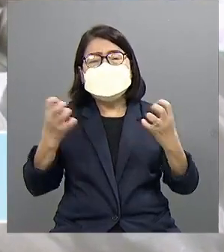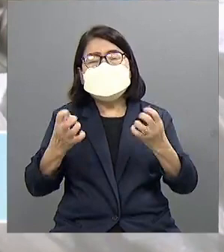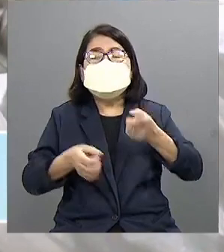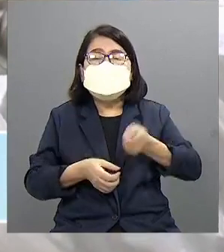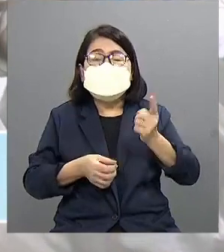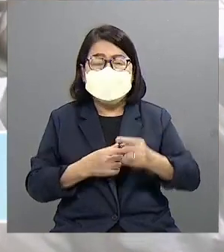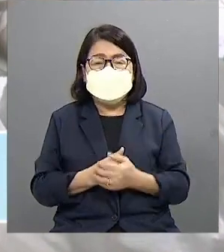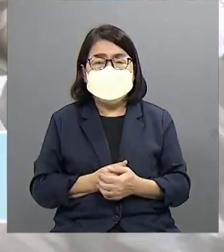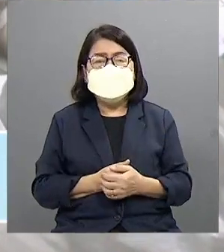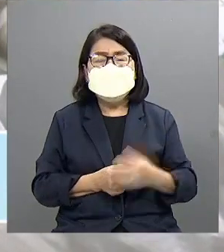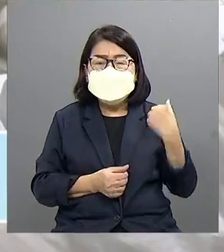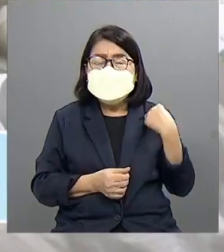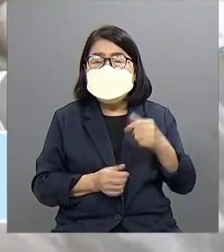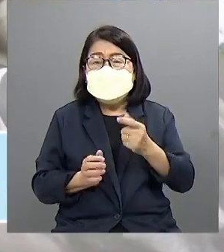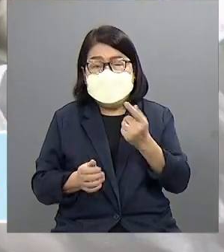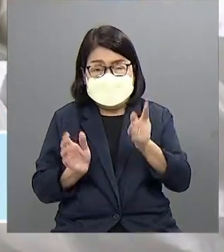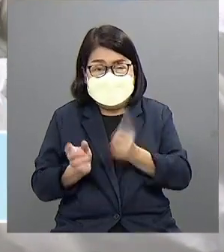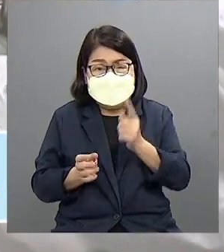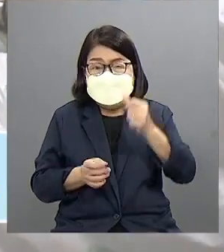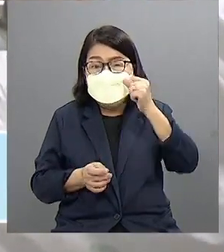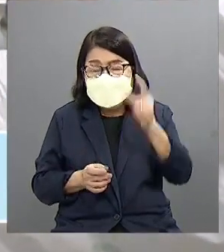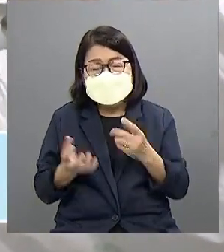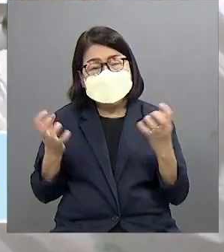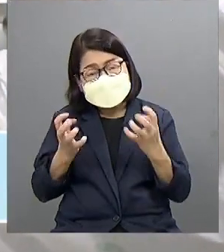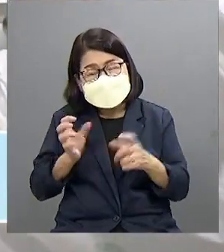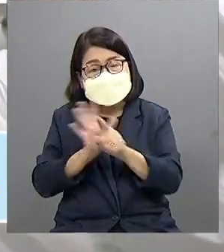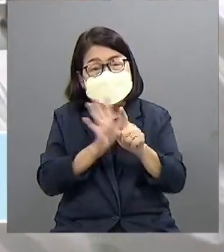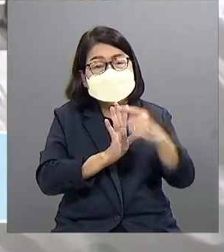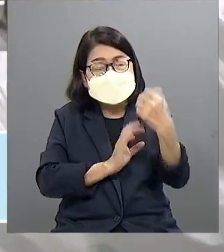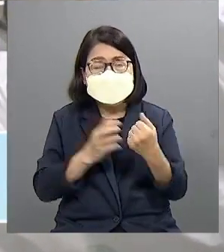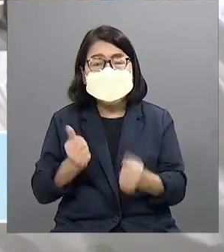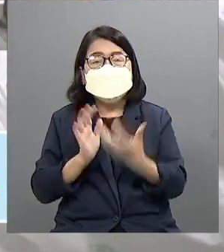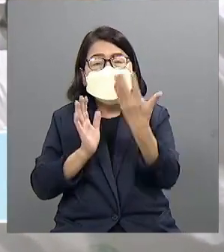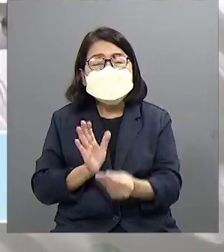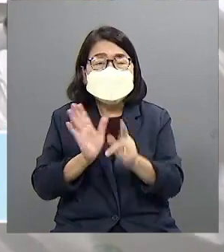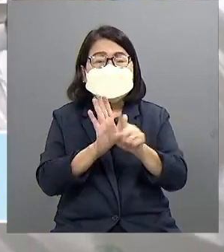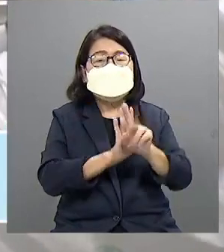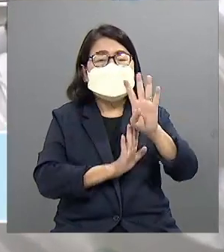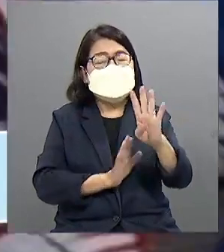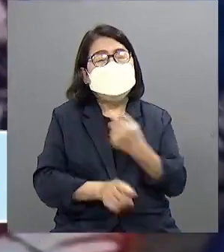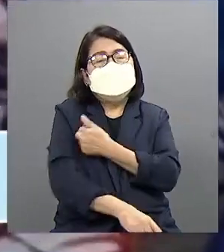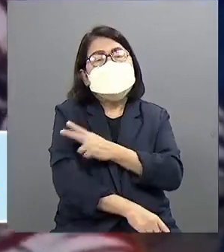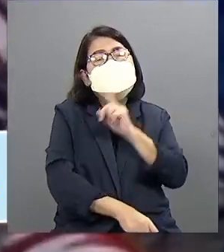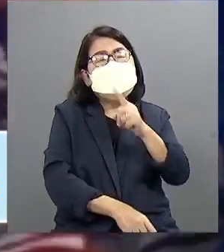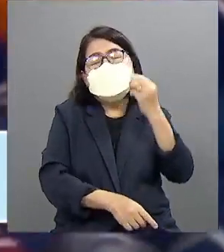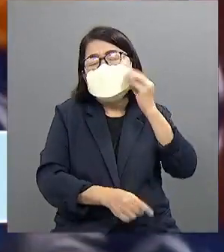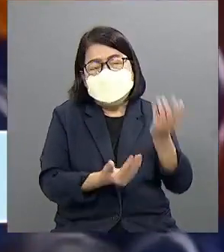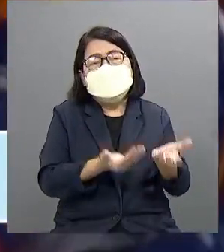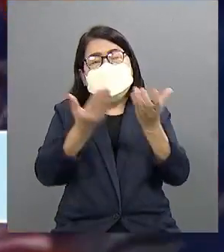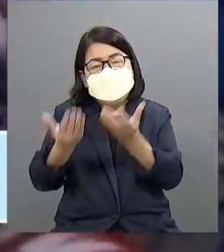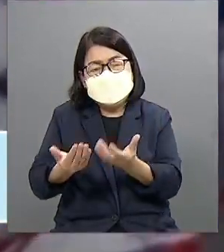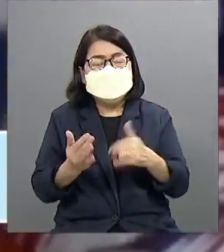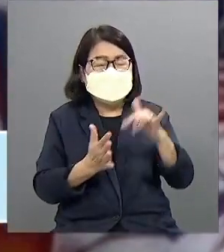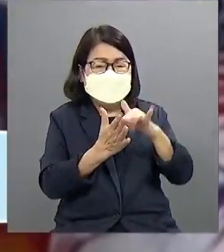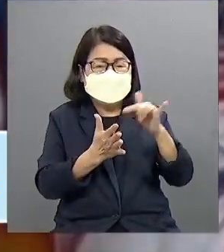หลือวันละ 4-5 ครั้งเนี่ยนะคะแพทย์ก็เลยอนุญาตให้นำลูกเนี่ยกลับมารักษาที่บ้านก็ให้ยามากินถึง